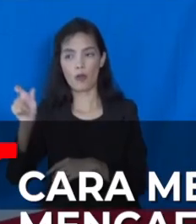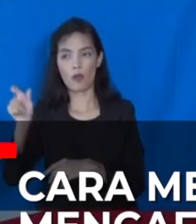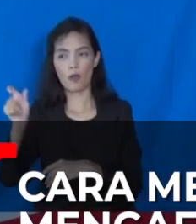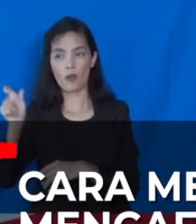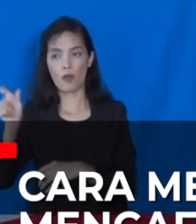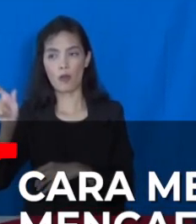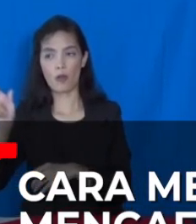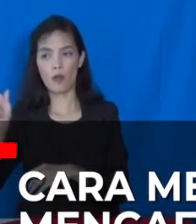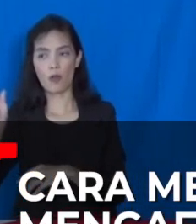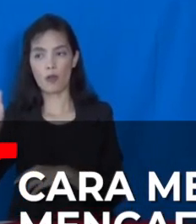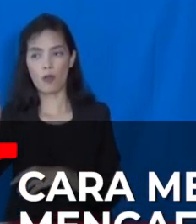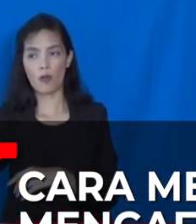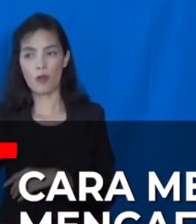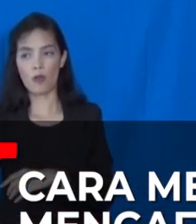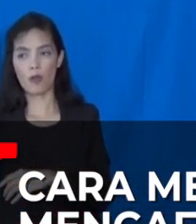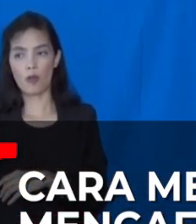Hai